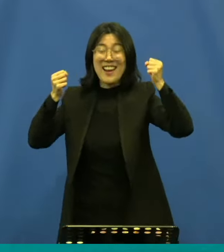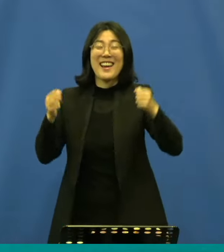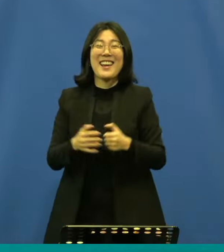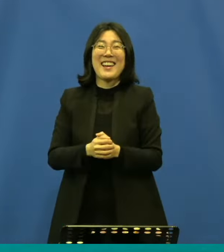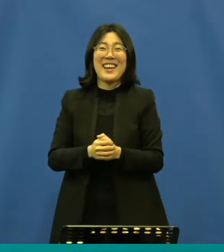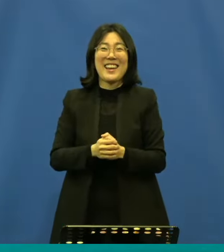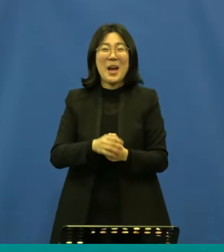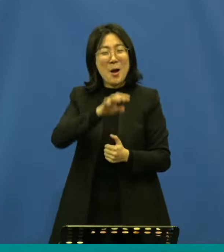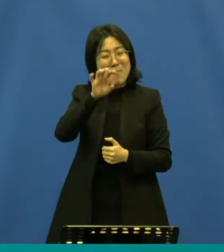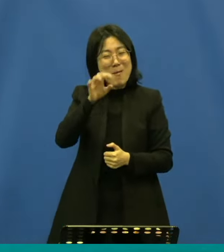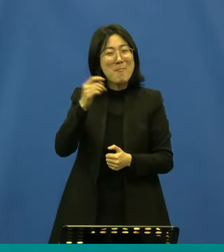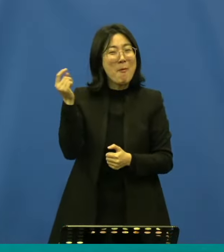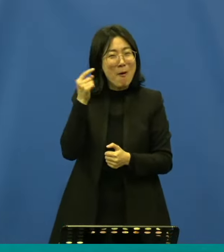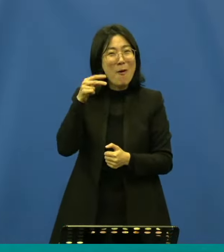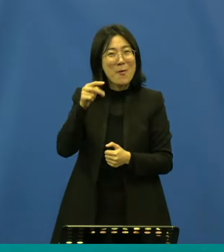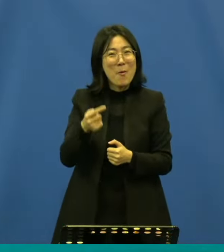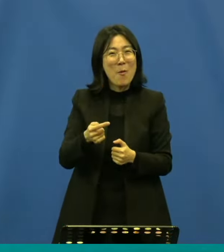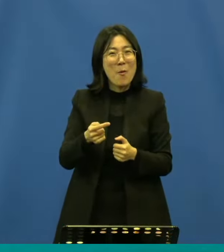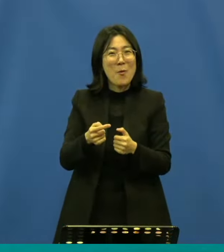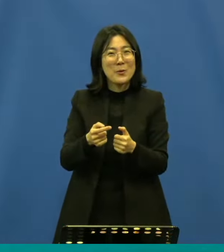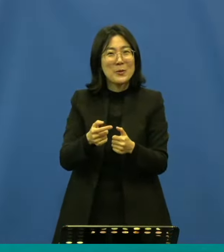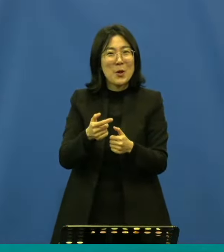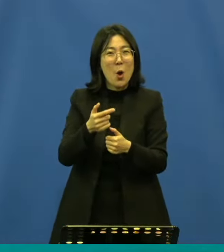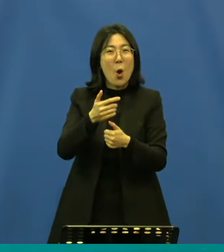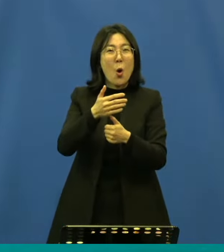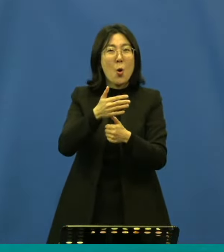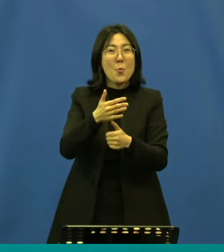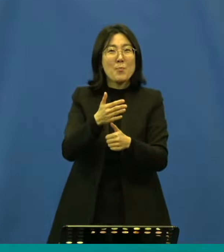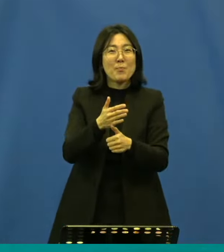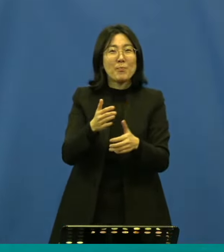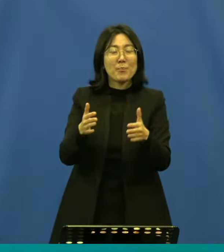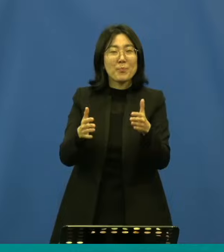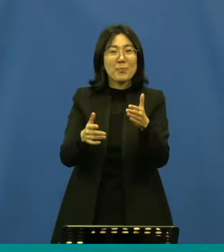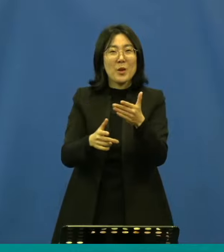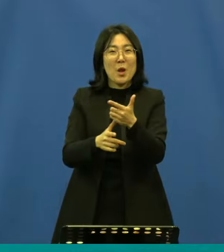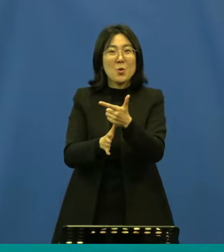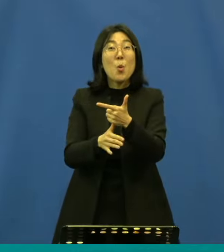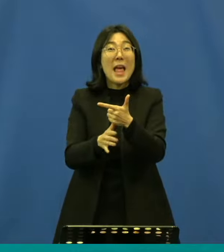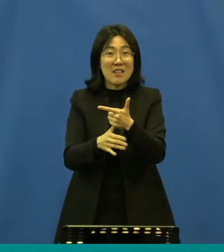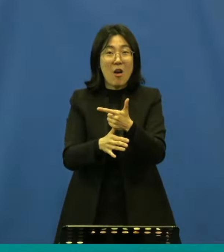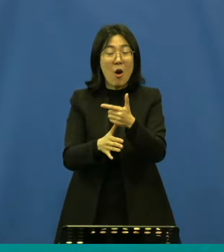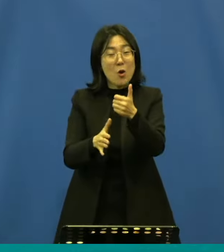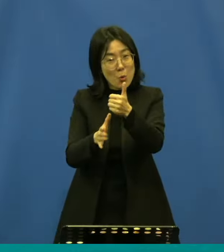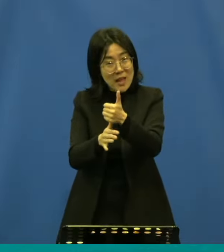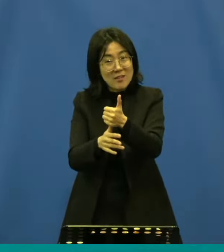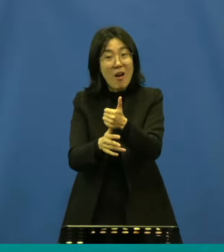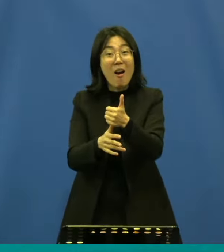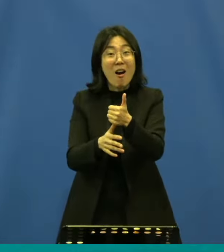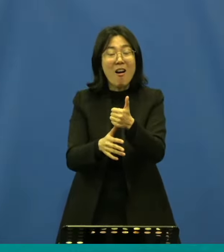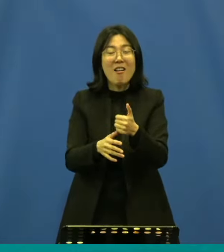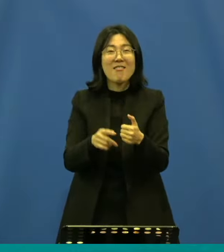들으셔도 이게 요나스가 간단한 책이 아니라 제가 다 표현도 할 수도